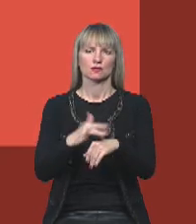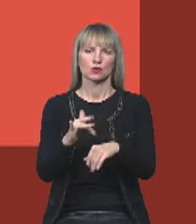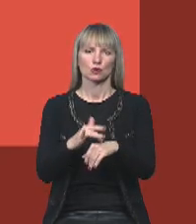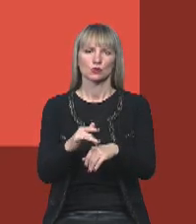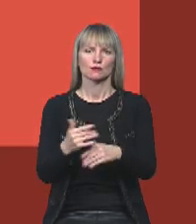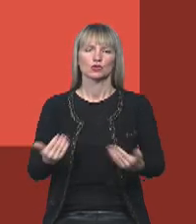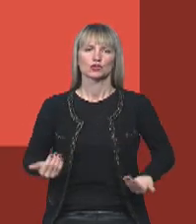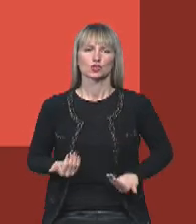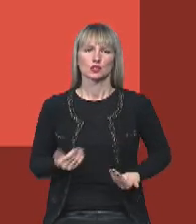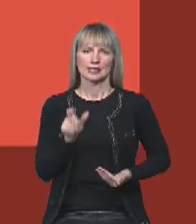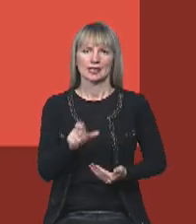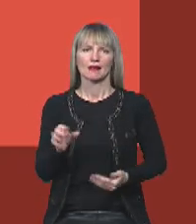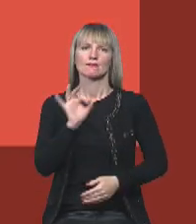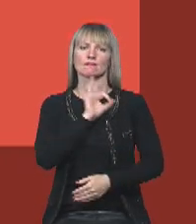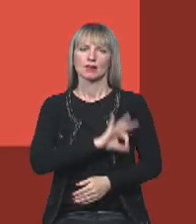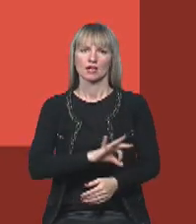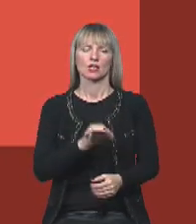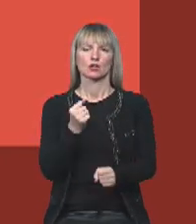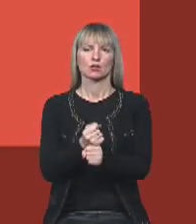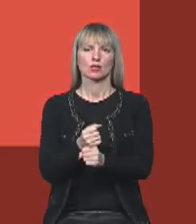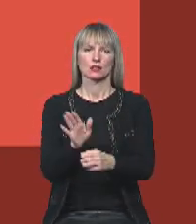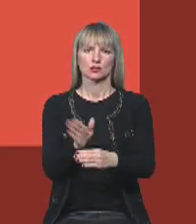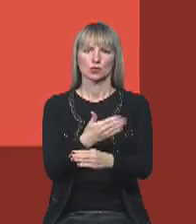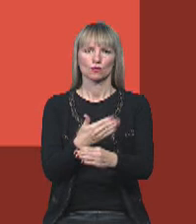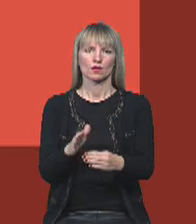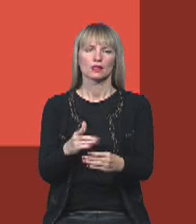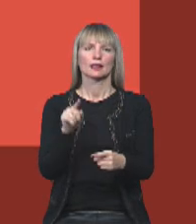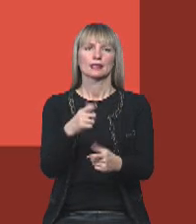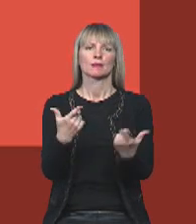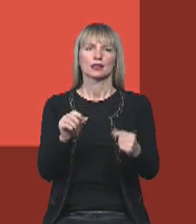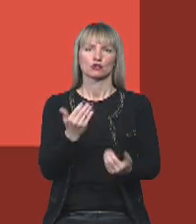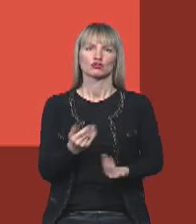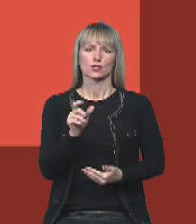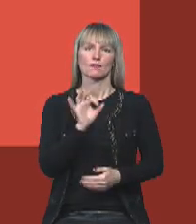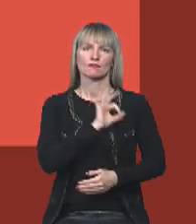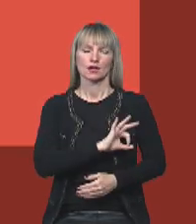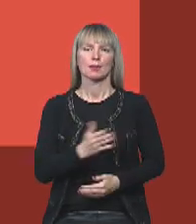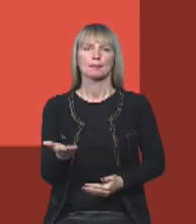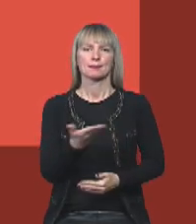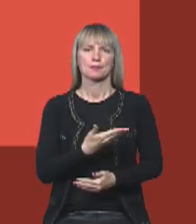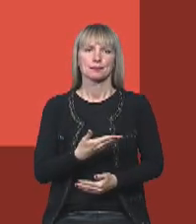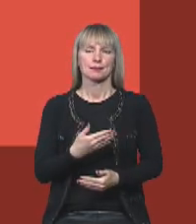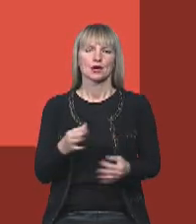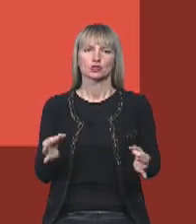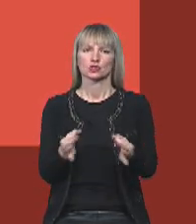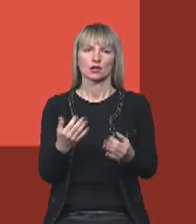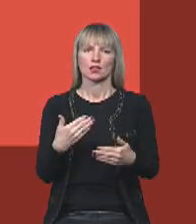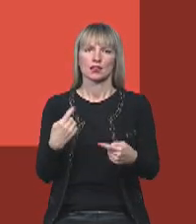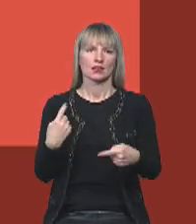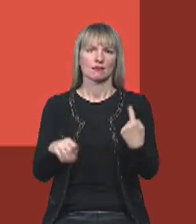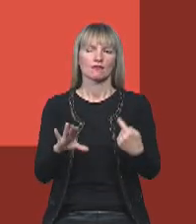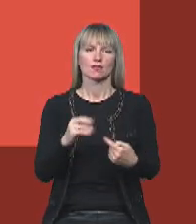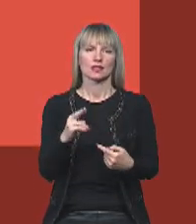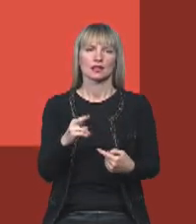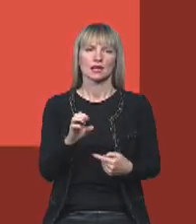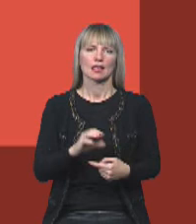Тобто жителям вигідно займатися сортуванням. Там, де жителям вигідно, ми абсолютно нічим не відрізняємося від